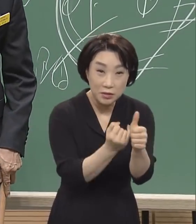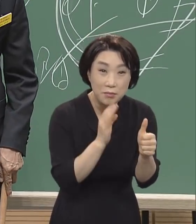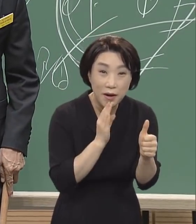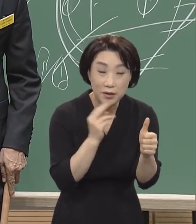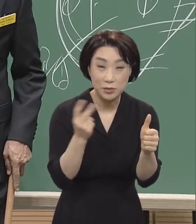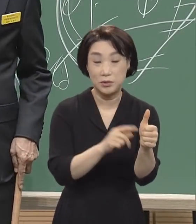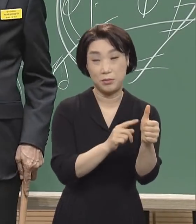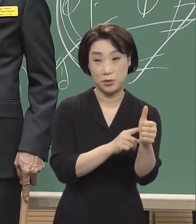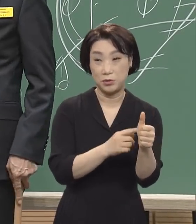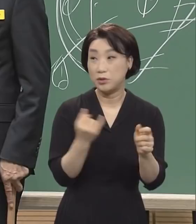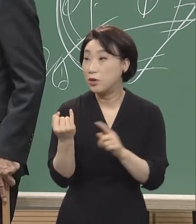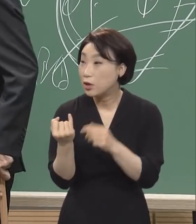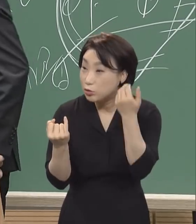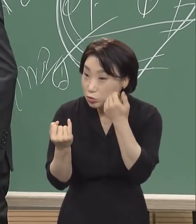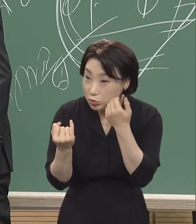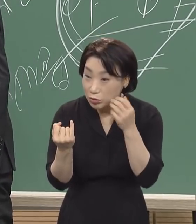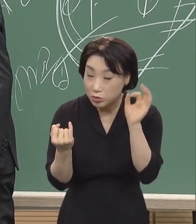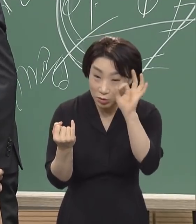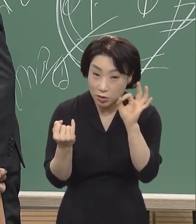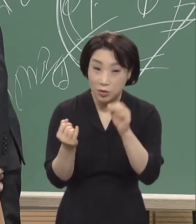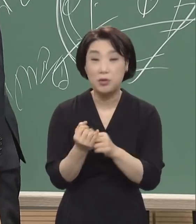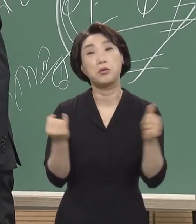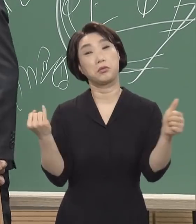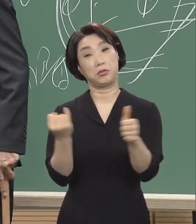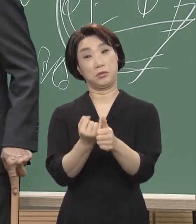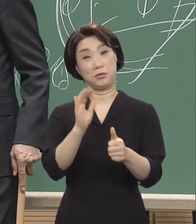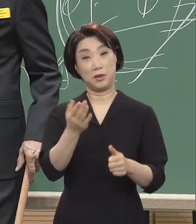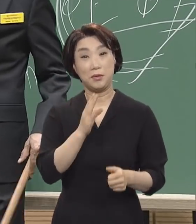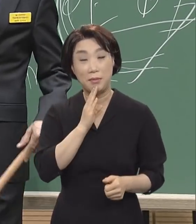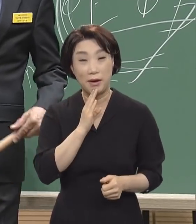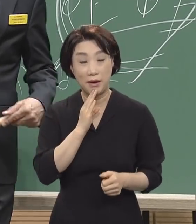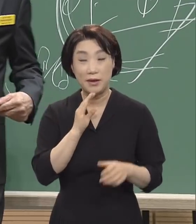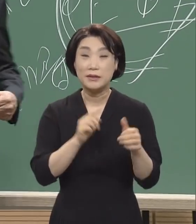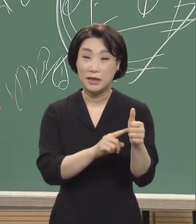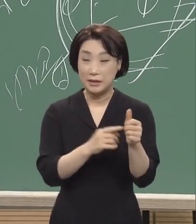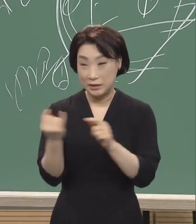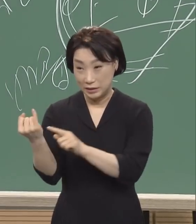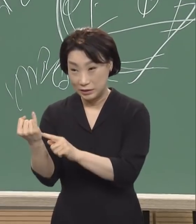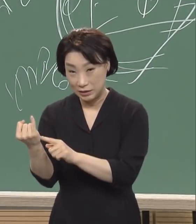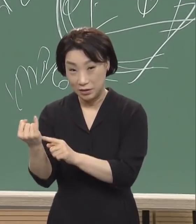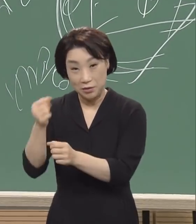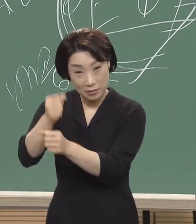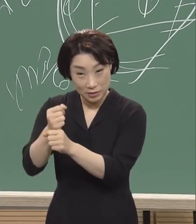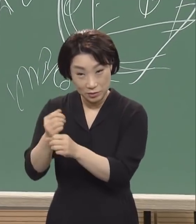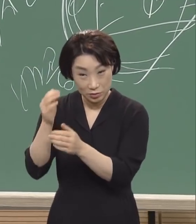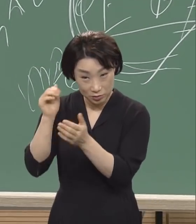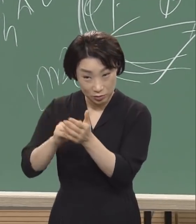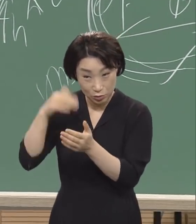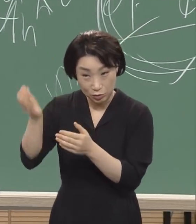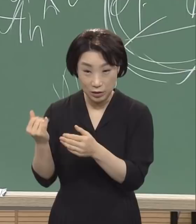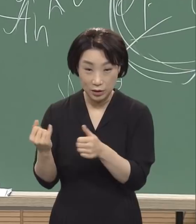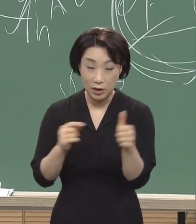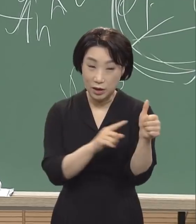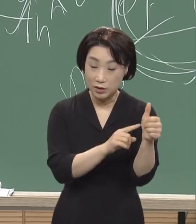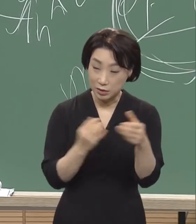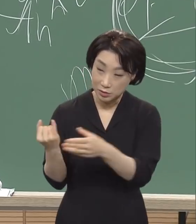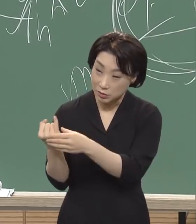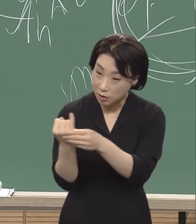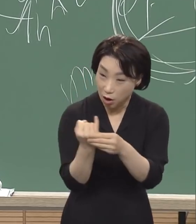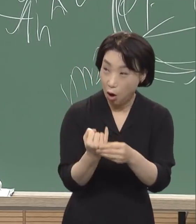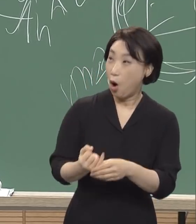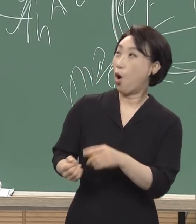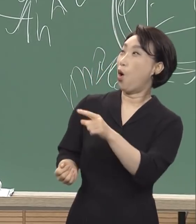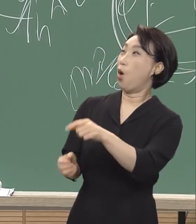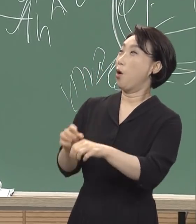찾아가잖아요. 이렇게 만들어놓고 아담에게 이끌어오니 자, 너는